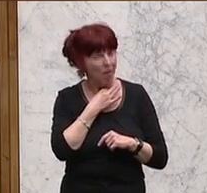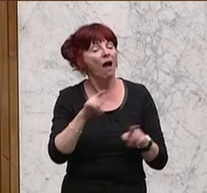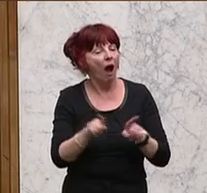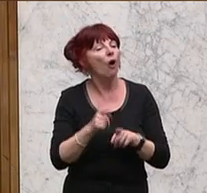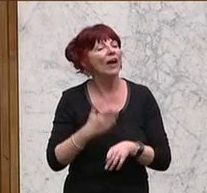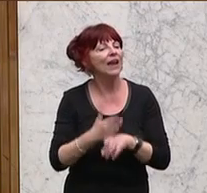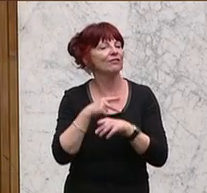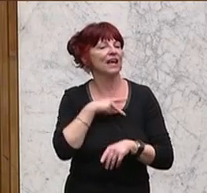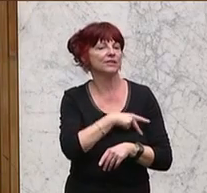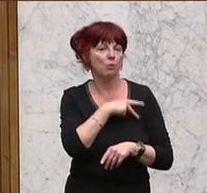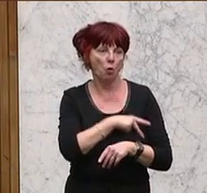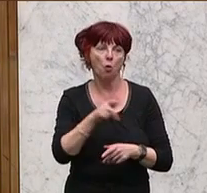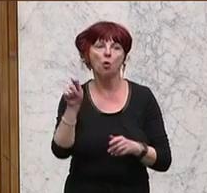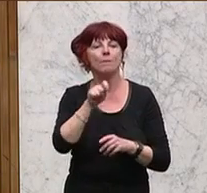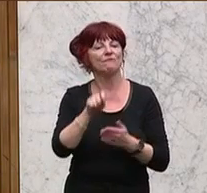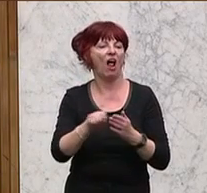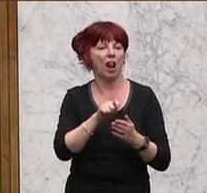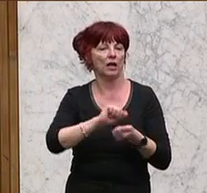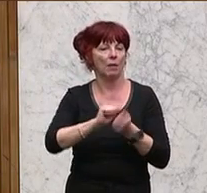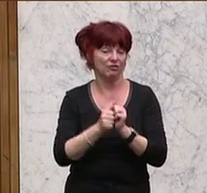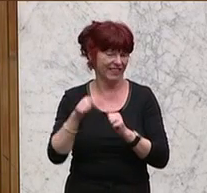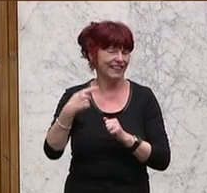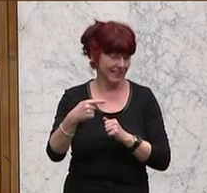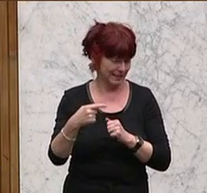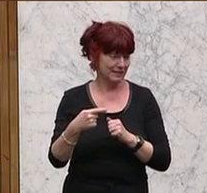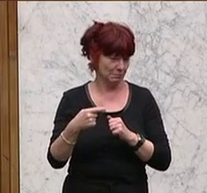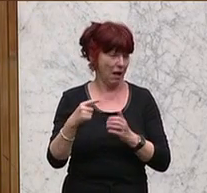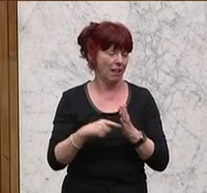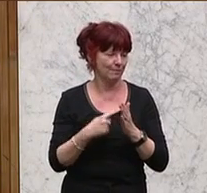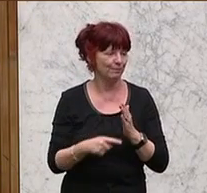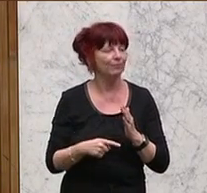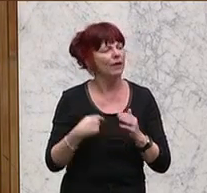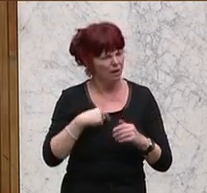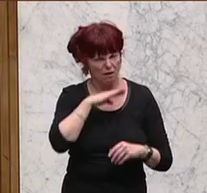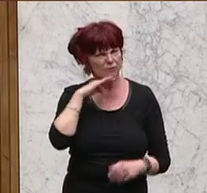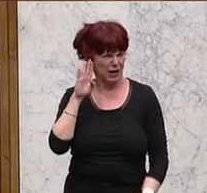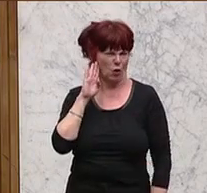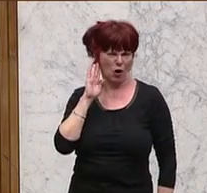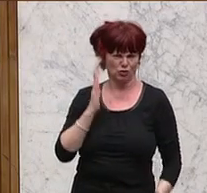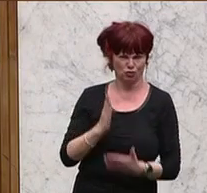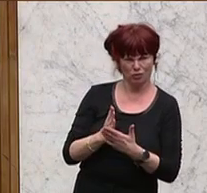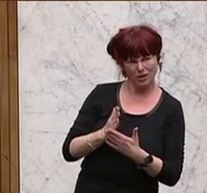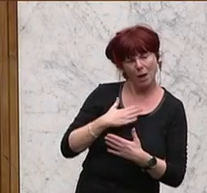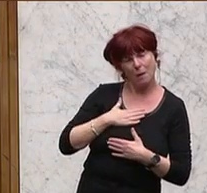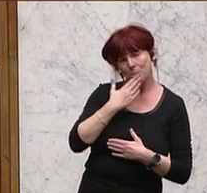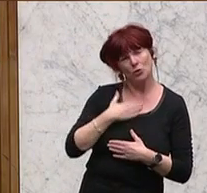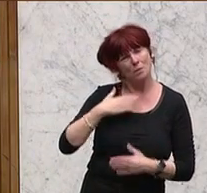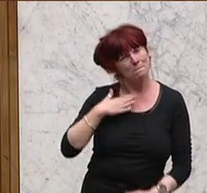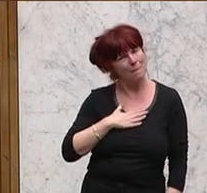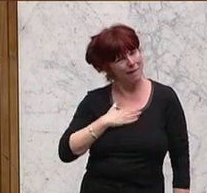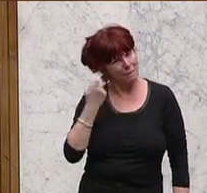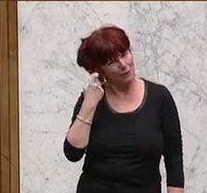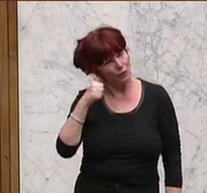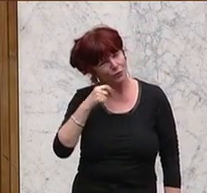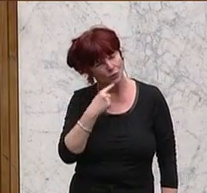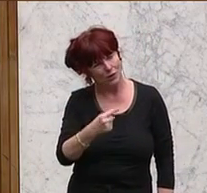Wir haben hier sehr vieles gehört. Ich möchte Ihnen in dem Zusammenhang aber eines sagen, wie meine Meinung zu all dem ist, und möchte